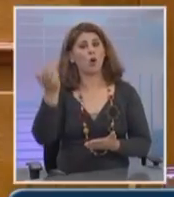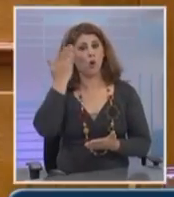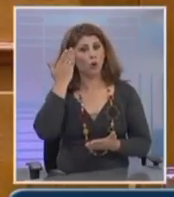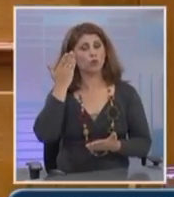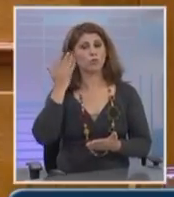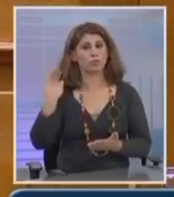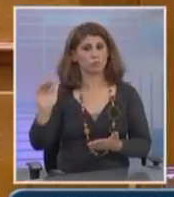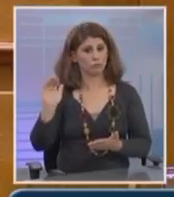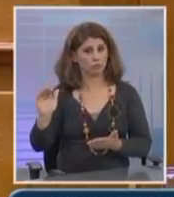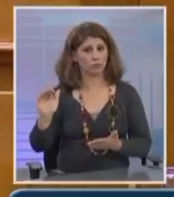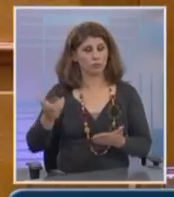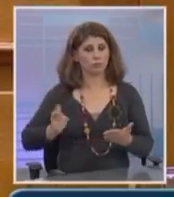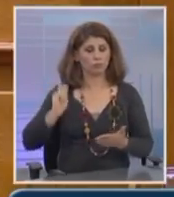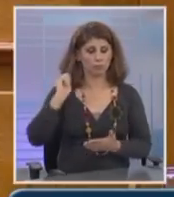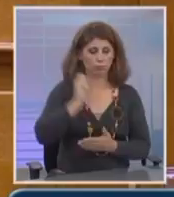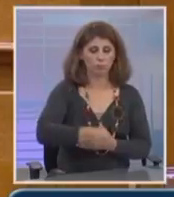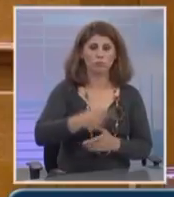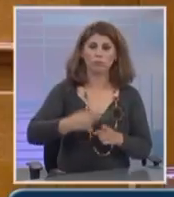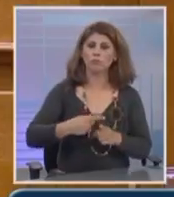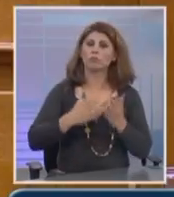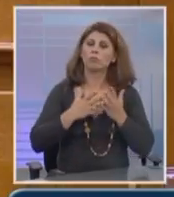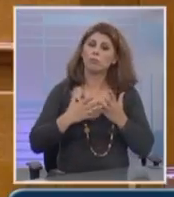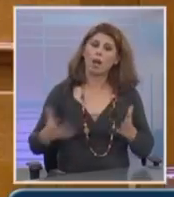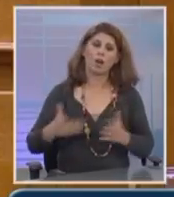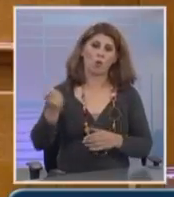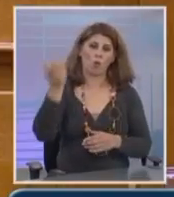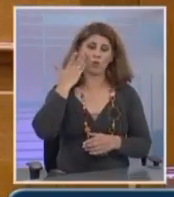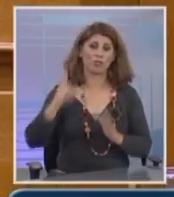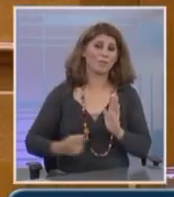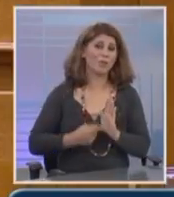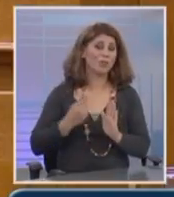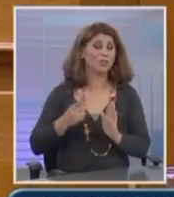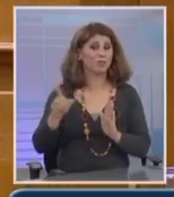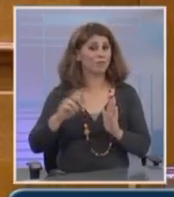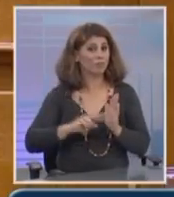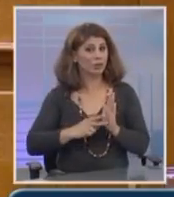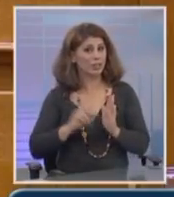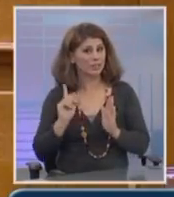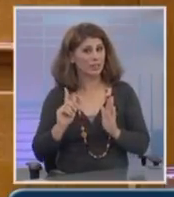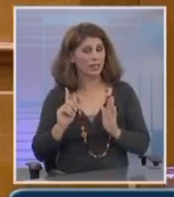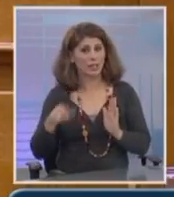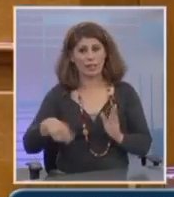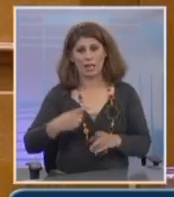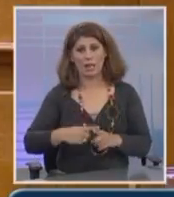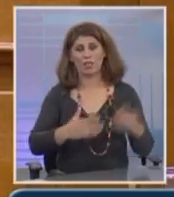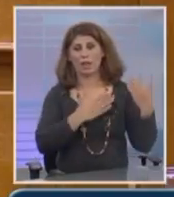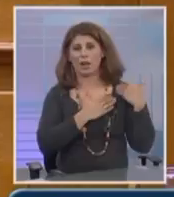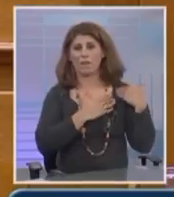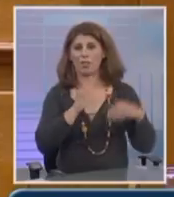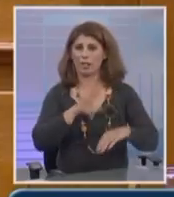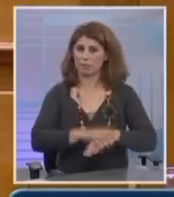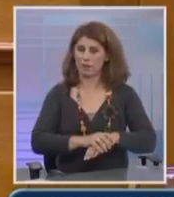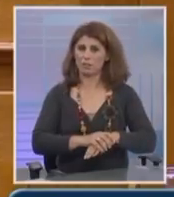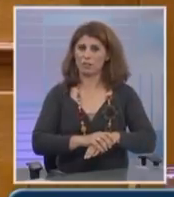που θα κληθεί να καταβάλει η χώρα θα είναι τεράστιο. Διότι για πρώτη φορά, προσέξτε το αυτό, η χώρα αναλαμβάνει